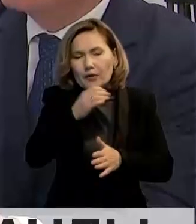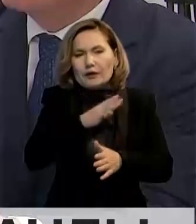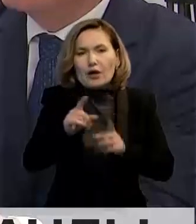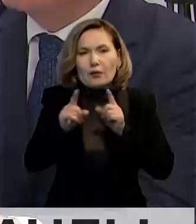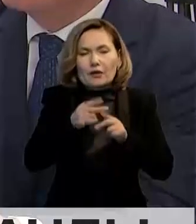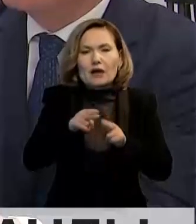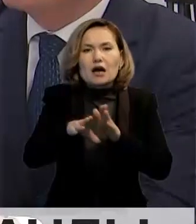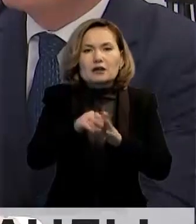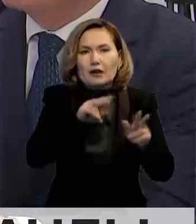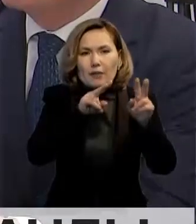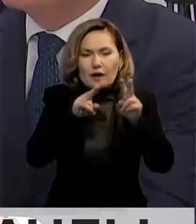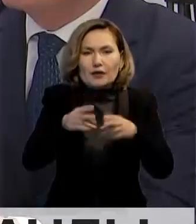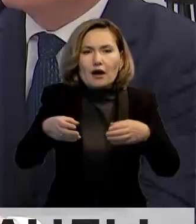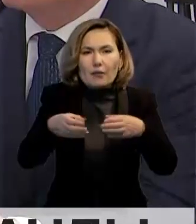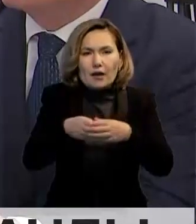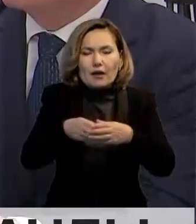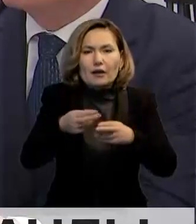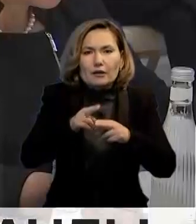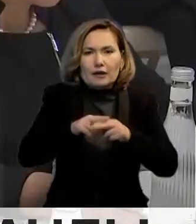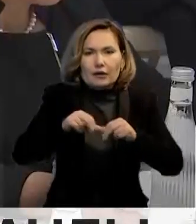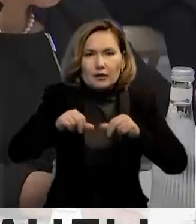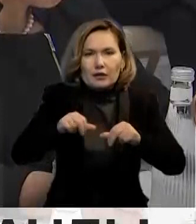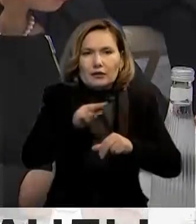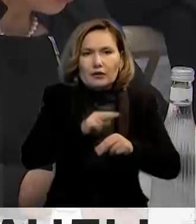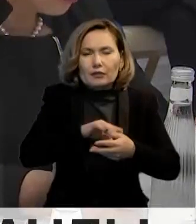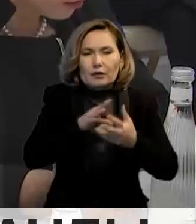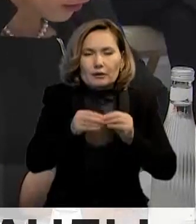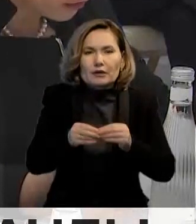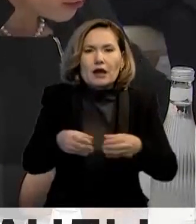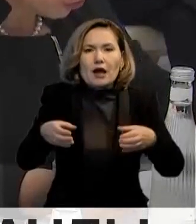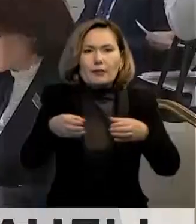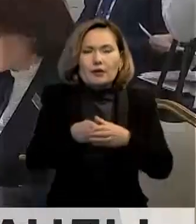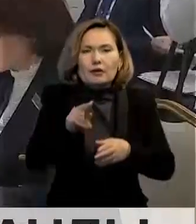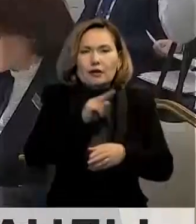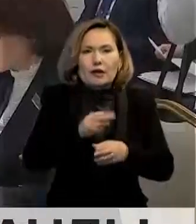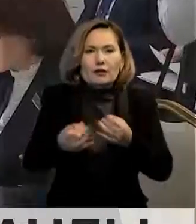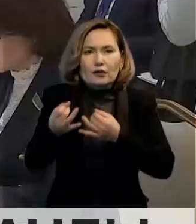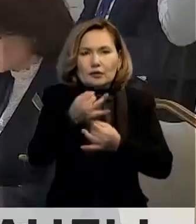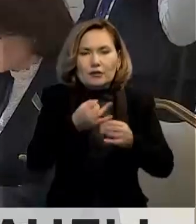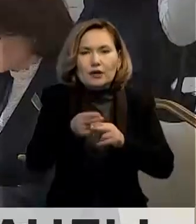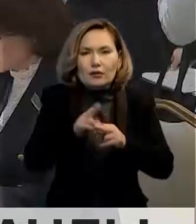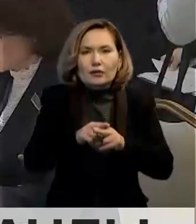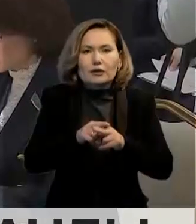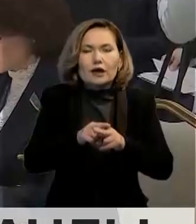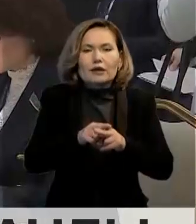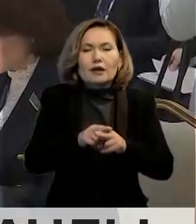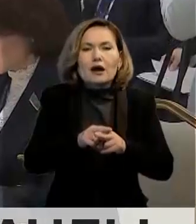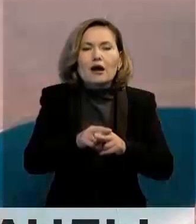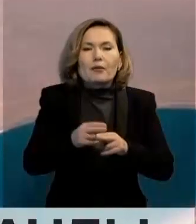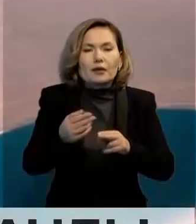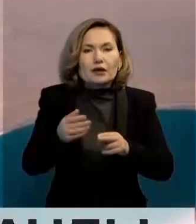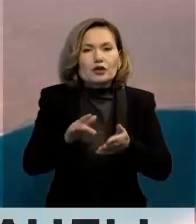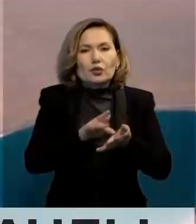Отырыста сайлауды бақылау жөніндегі мониторингтік комиссиялар кезінде бірлескен жұмыс барысы да сөз болды. Соңында